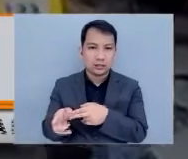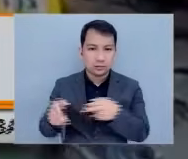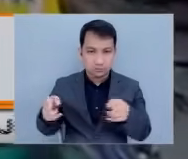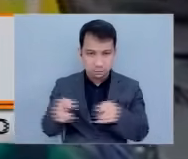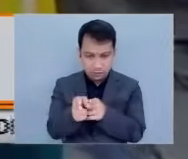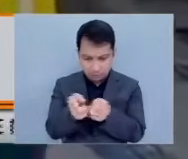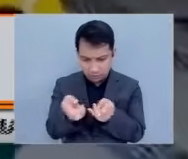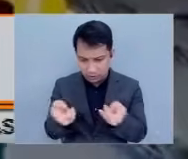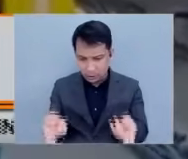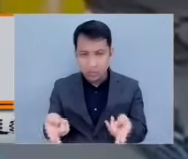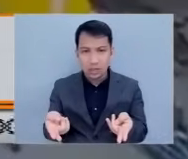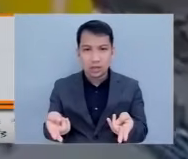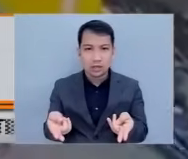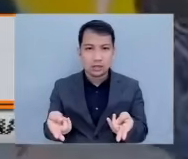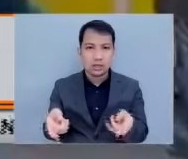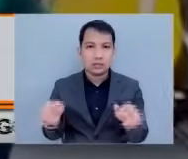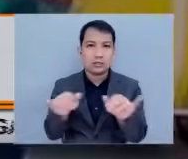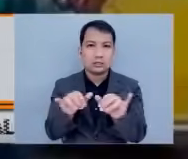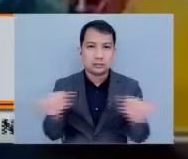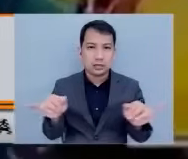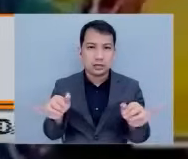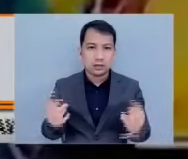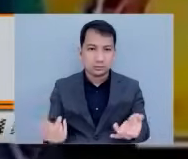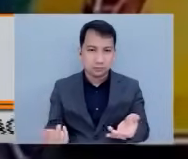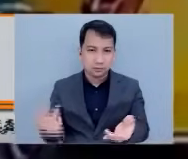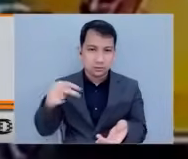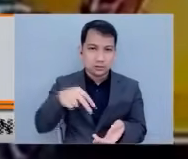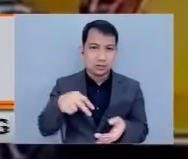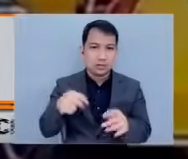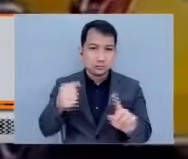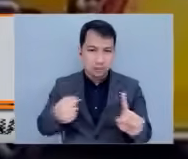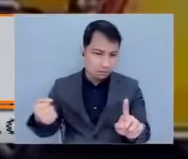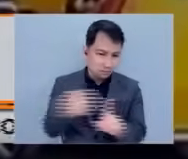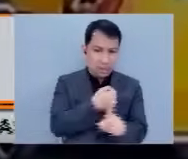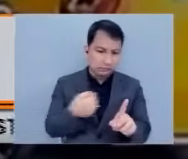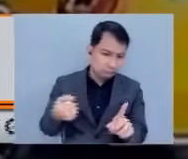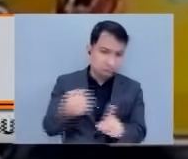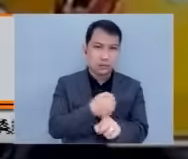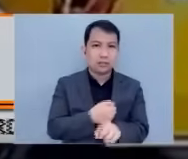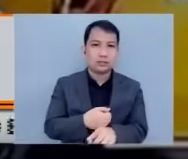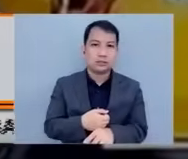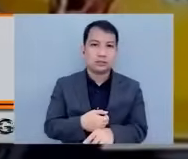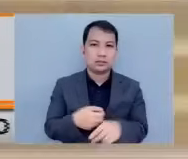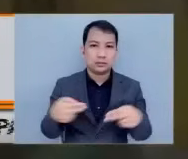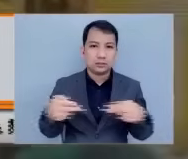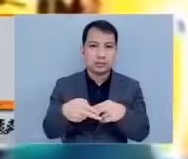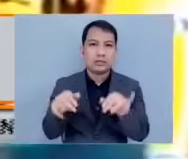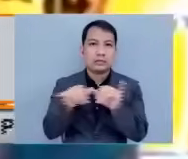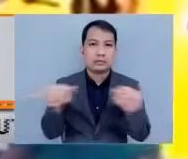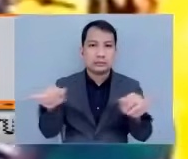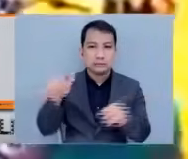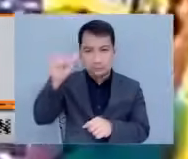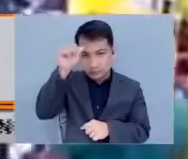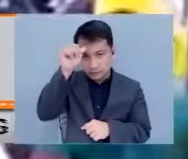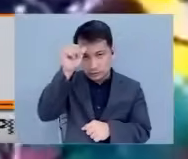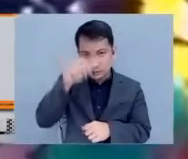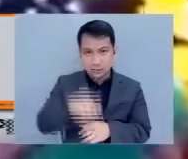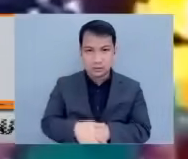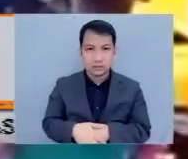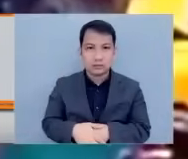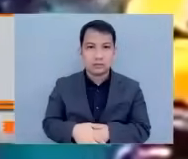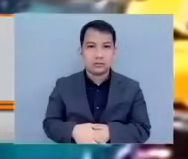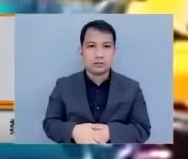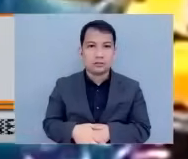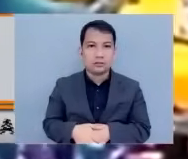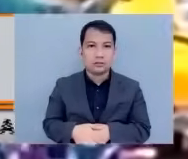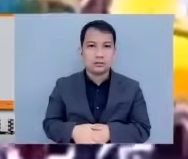ang bumanggang rider, agad tumayo at sinuntok ang backride ng binanggang motor na isa ring Indian. Hindi naman tuloy ang nauwi sa sapakan